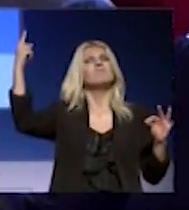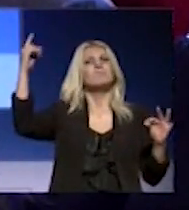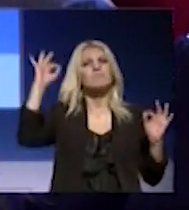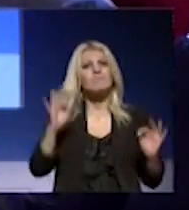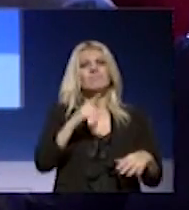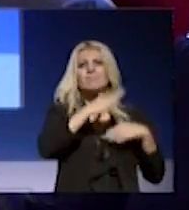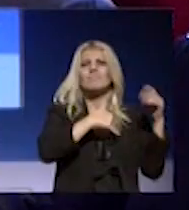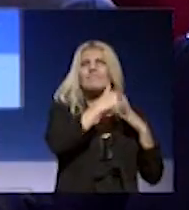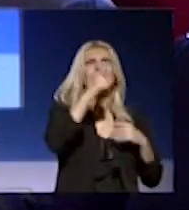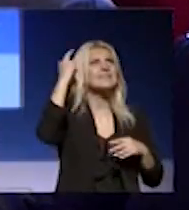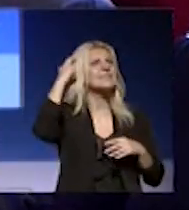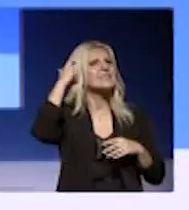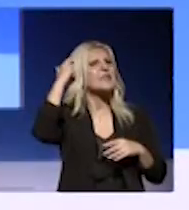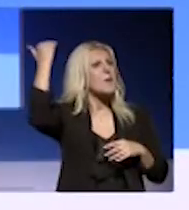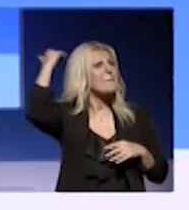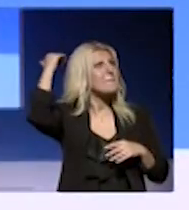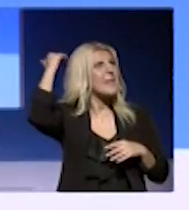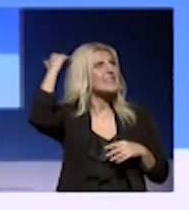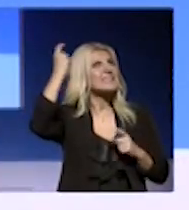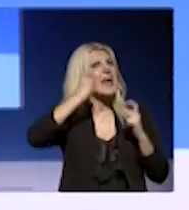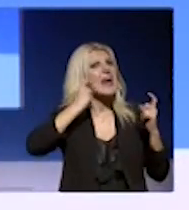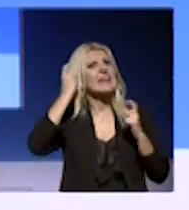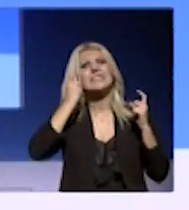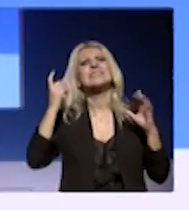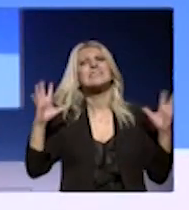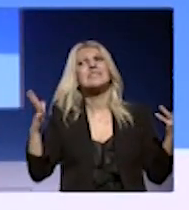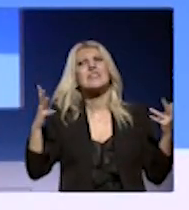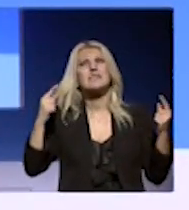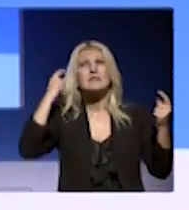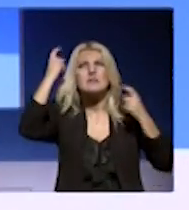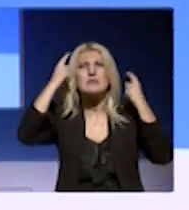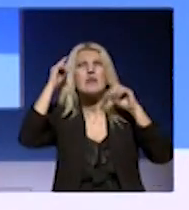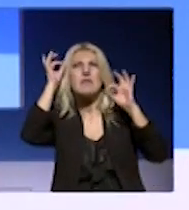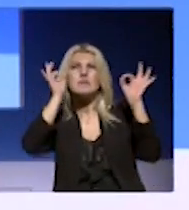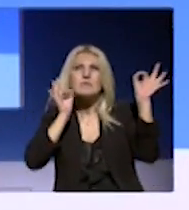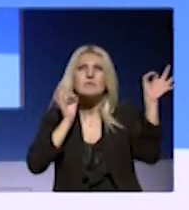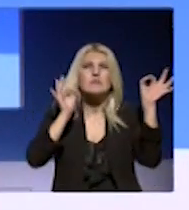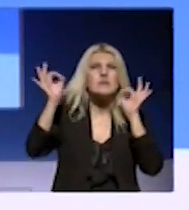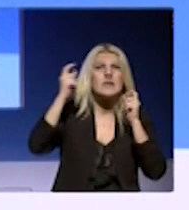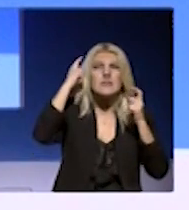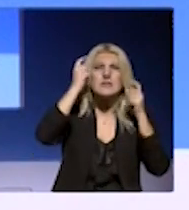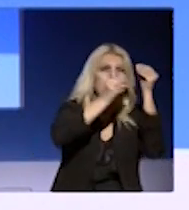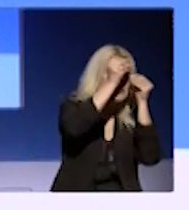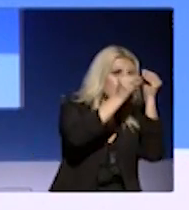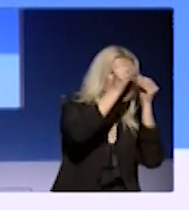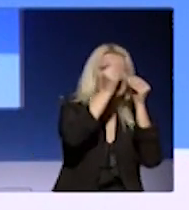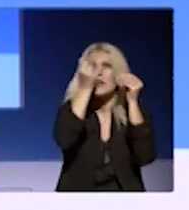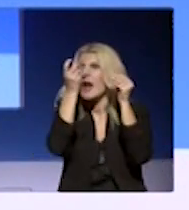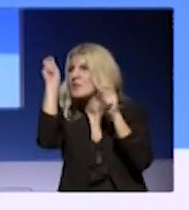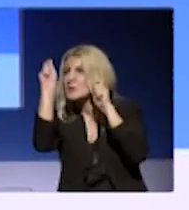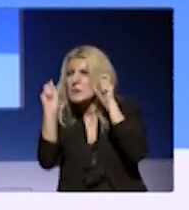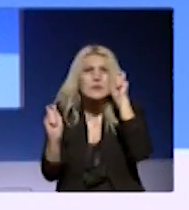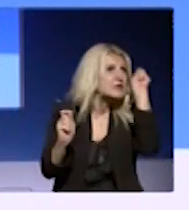αγαπητέ Χρήστο, ότι είχε κάνει περίπλοκες αναλύσεις, είχε βάλει όλα τα νούμερα σε ένα χαρτί και